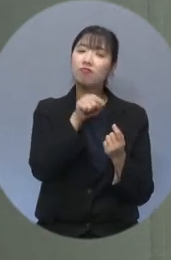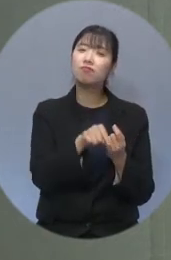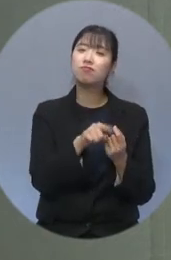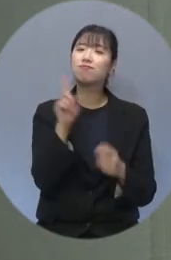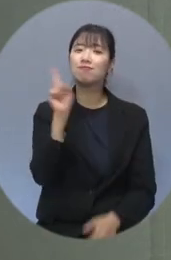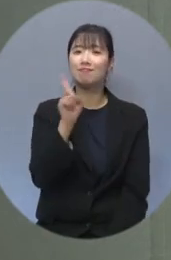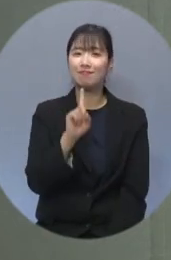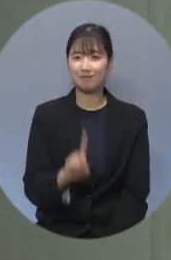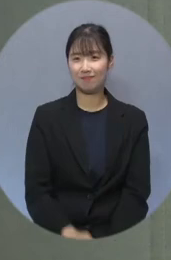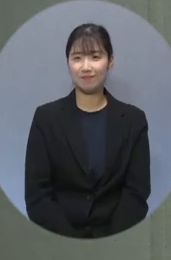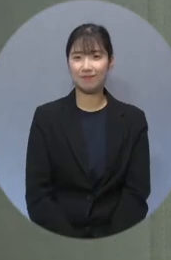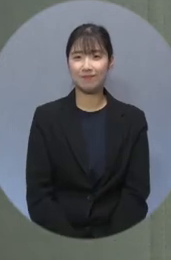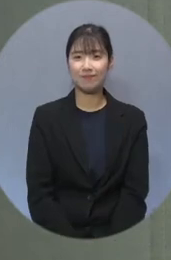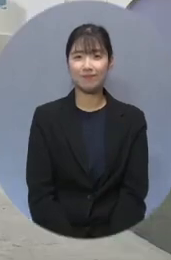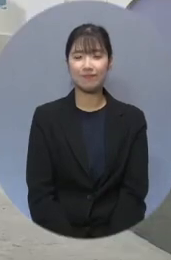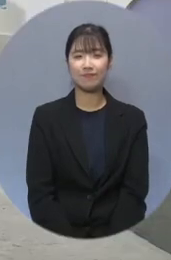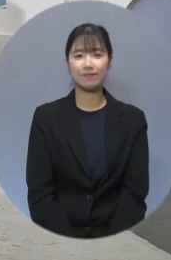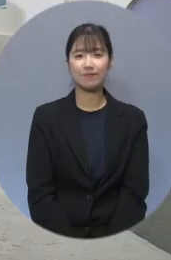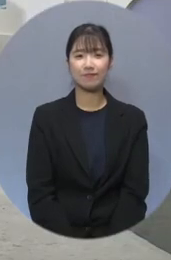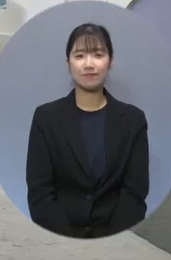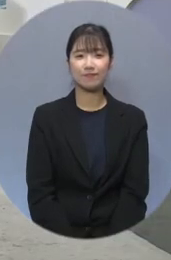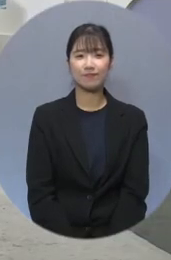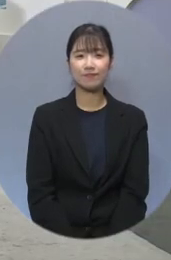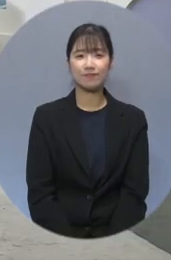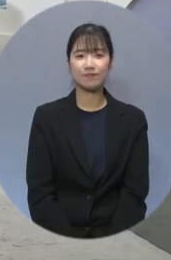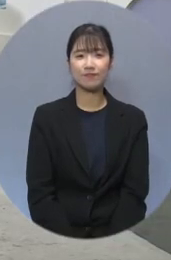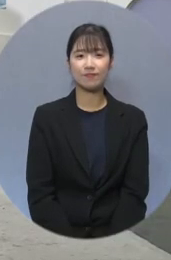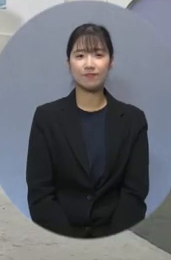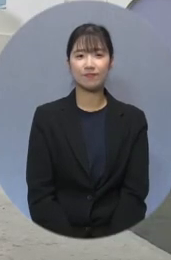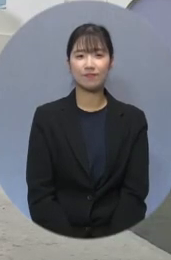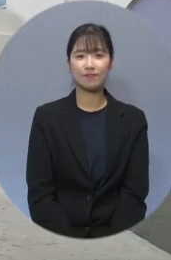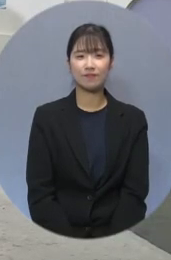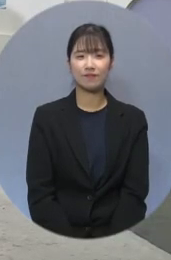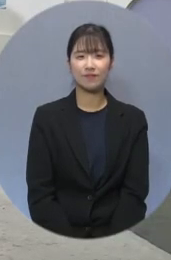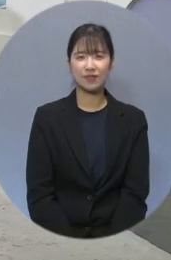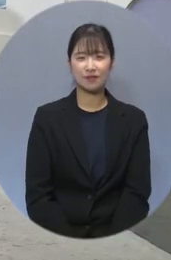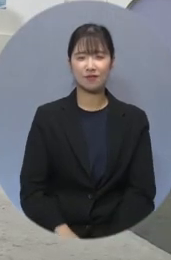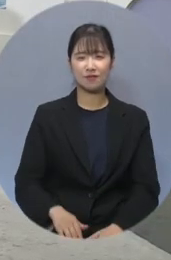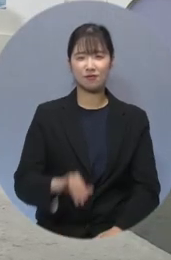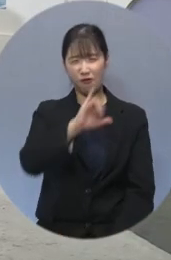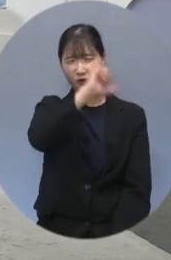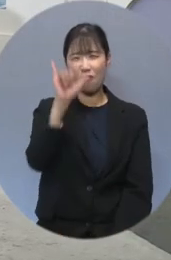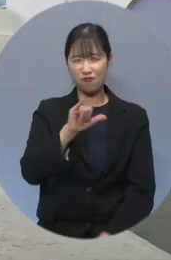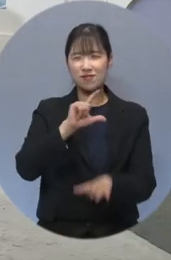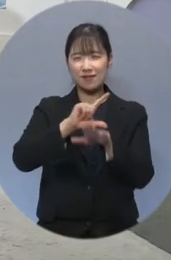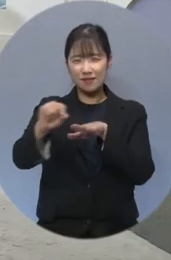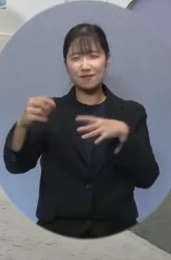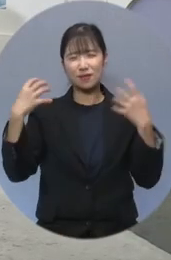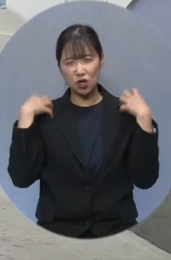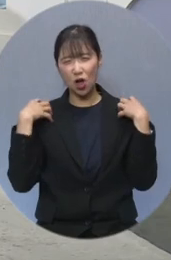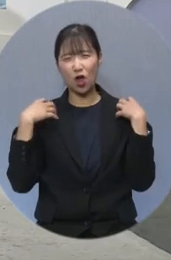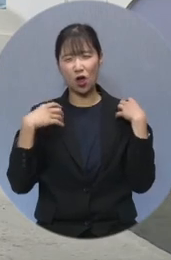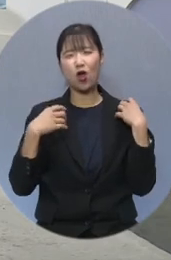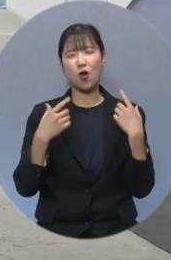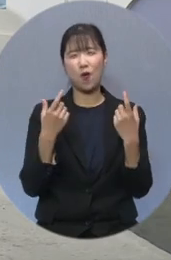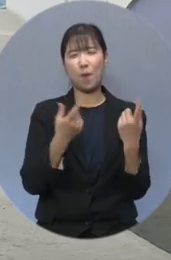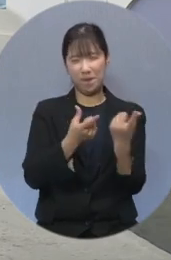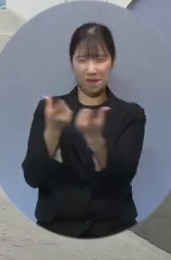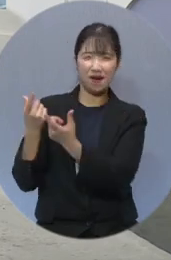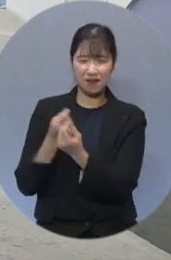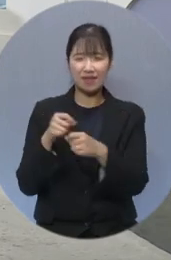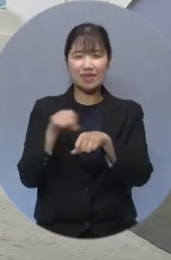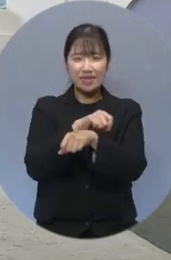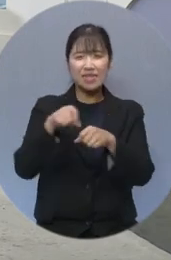되게 어떤 식으로 하시는지. 뭐 전국의 지자체들이 다 이제 같은 이제 특히 이제 수도권이